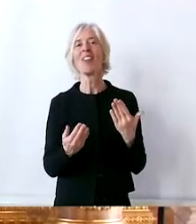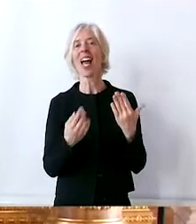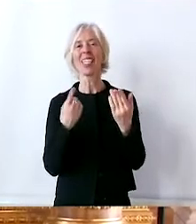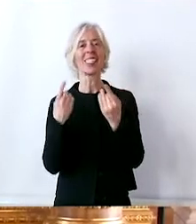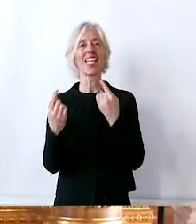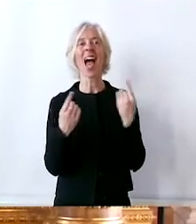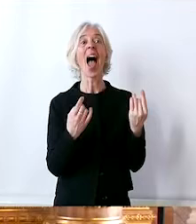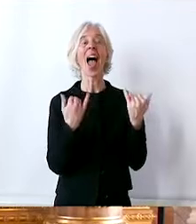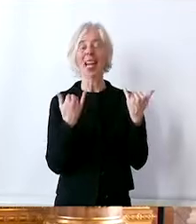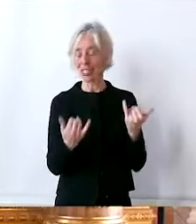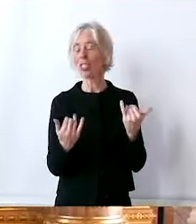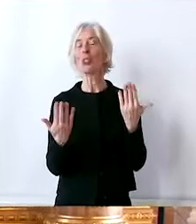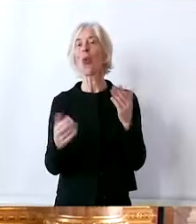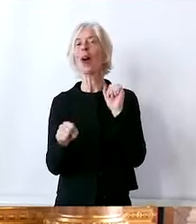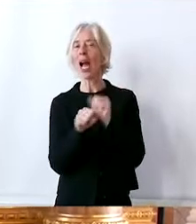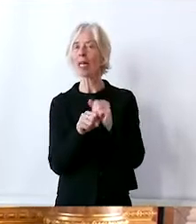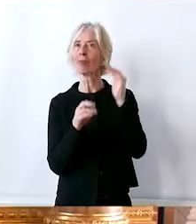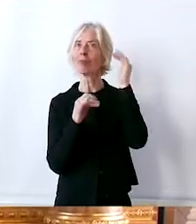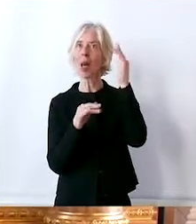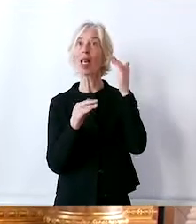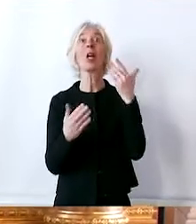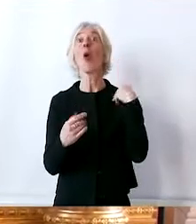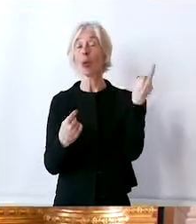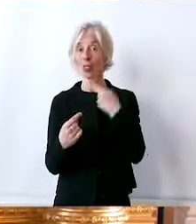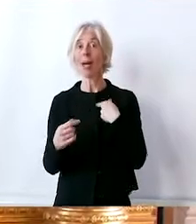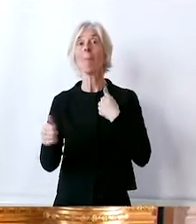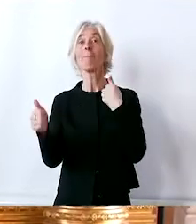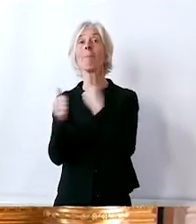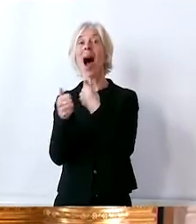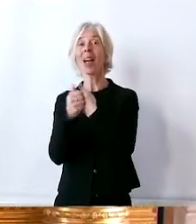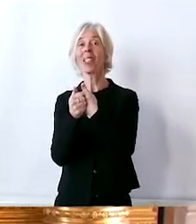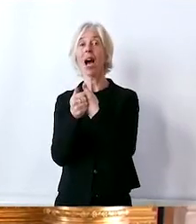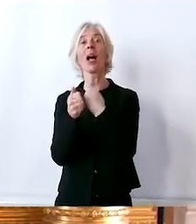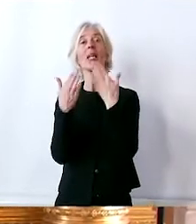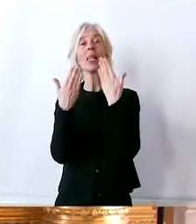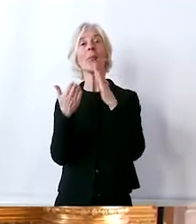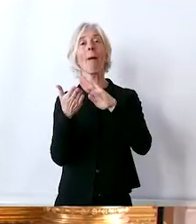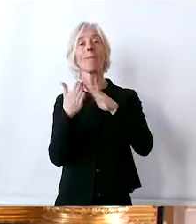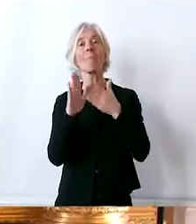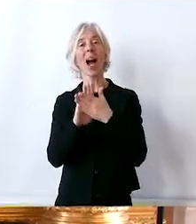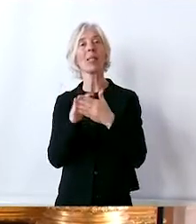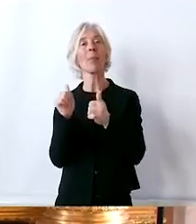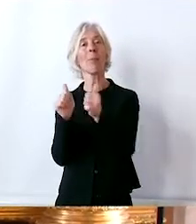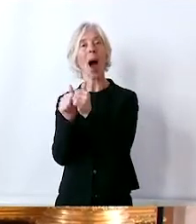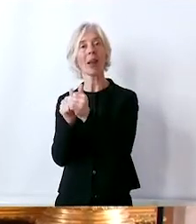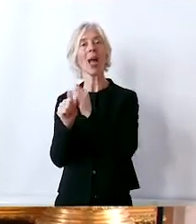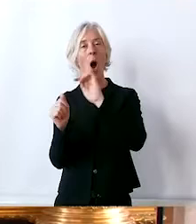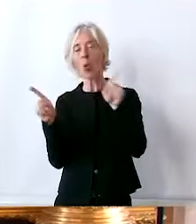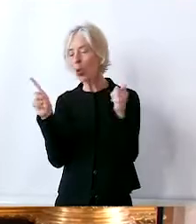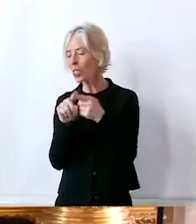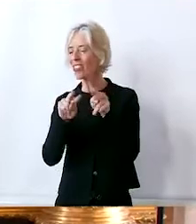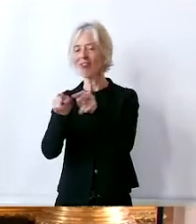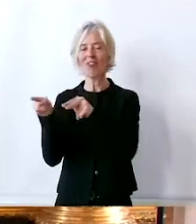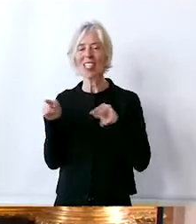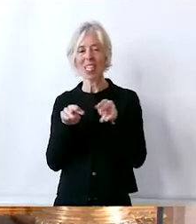Partnerorganisationen, die eben auch nochmal kurz darstellen, warum sind wir dabei, was können wir erreichen.